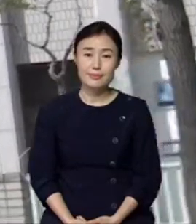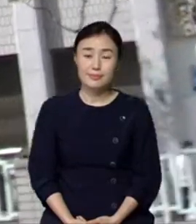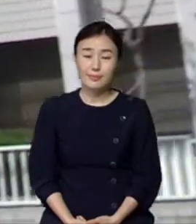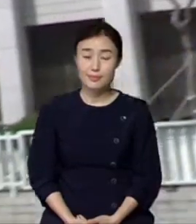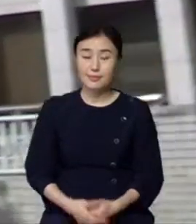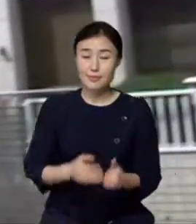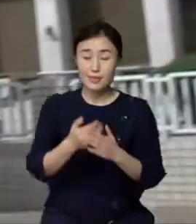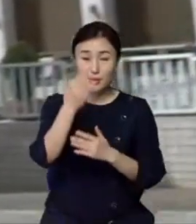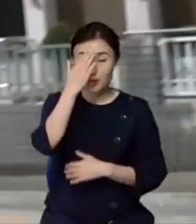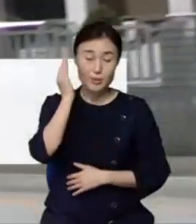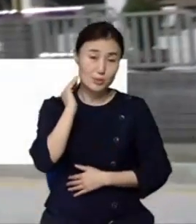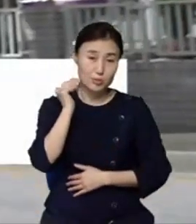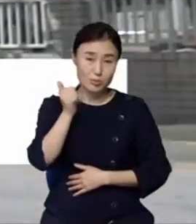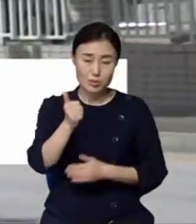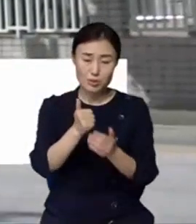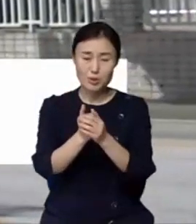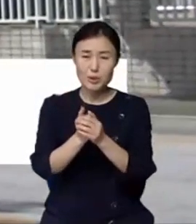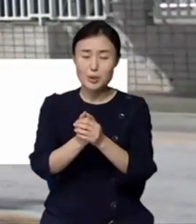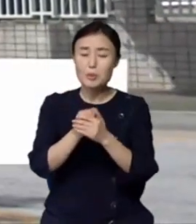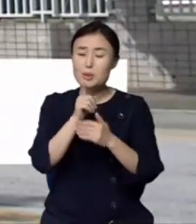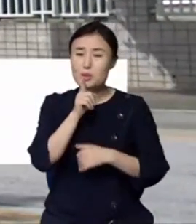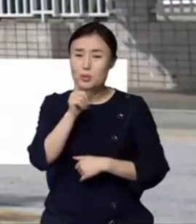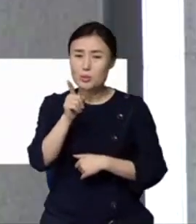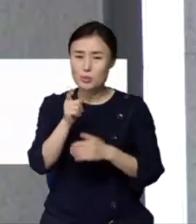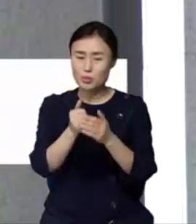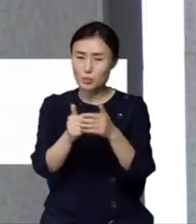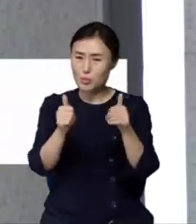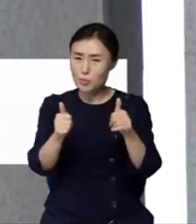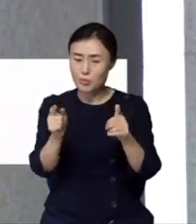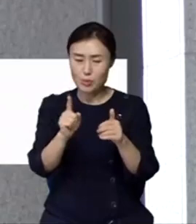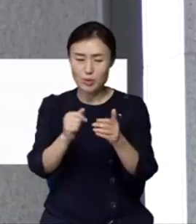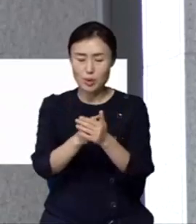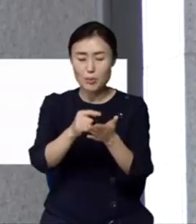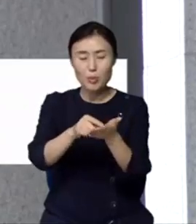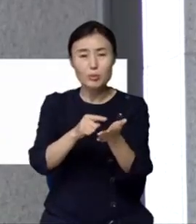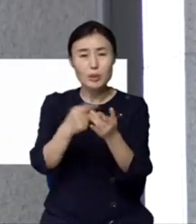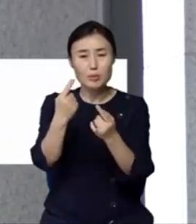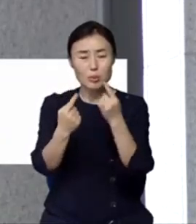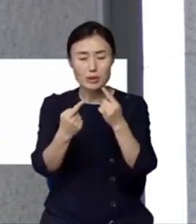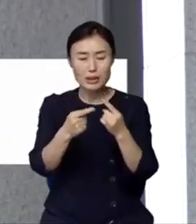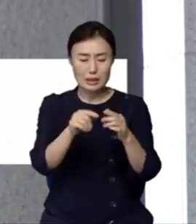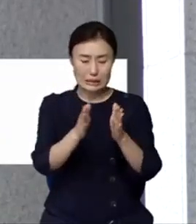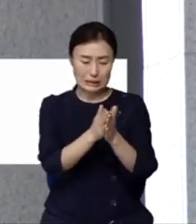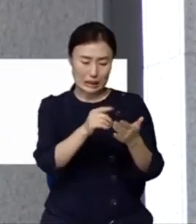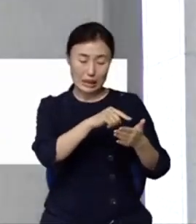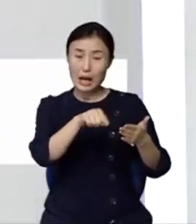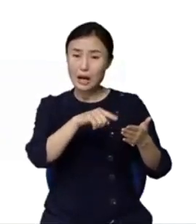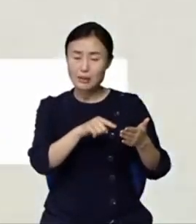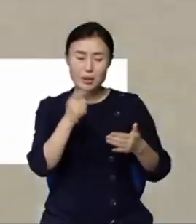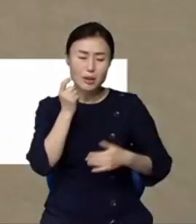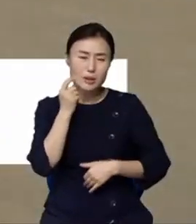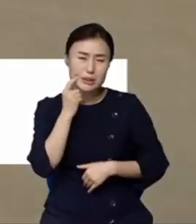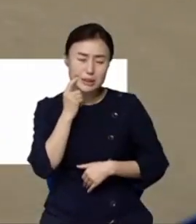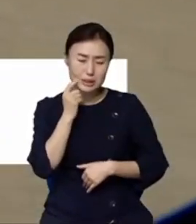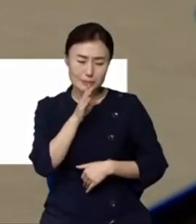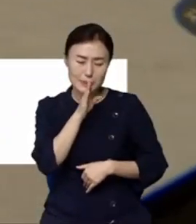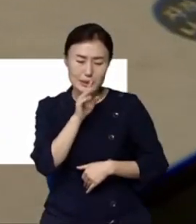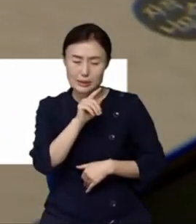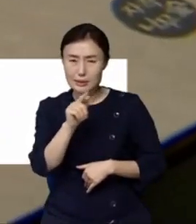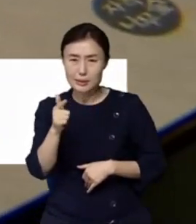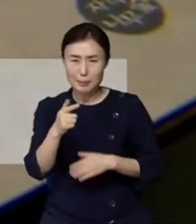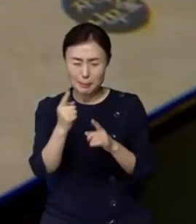전 씨의 회고록 민사소송은 사실 보상의 규모보다 전 씨의 회고록에 있는 허위 사실을 얼마나 바로잡느냐가